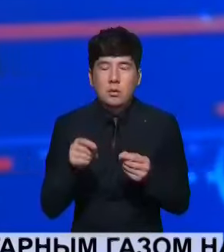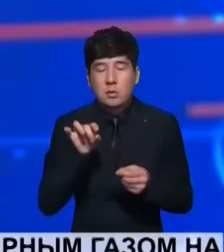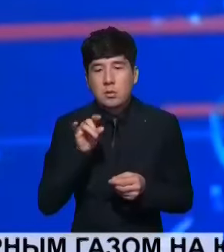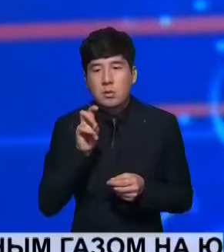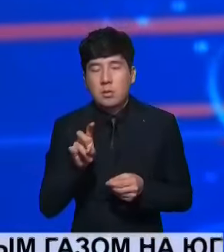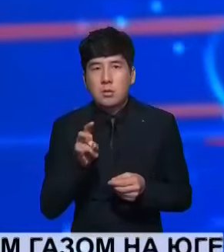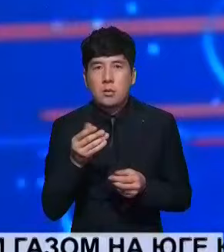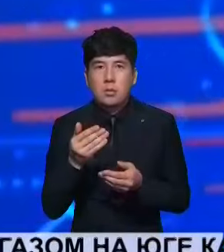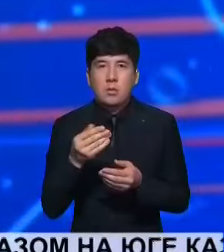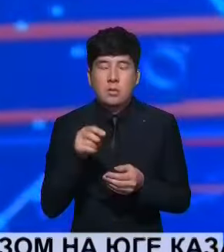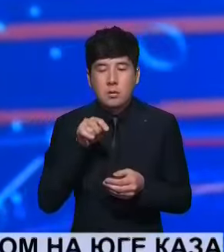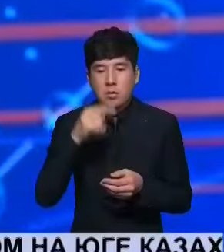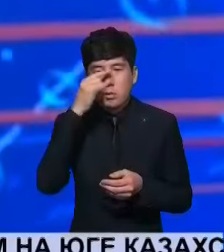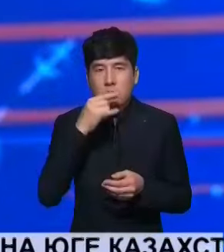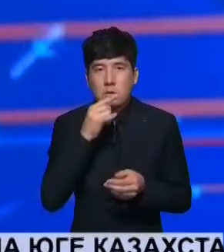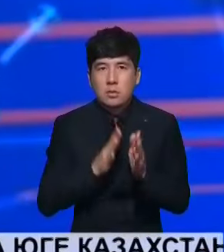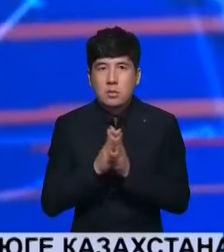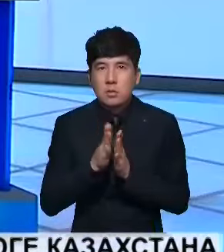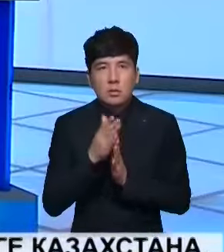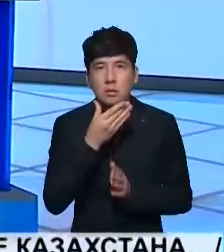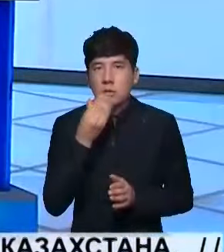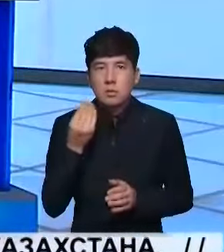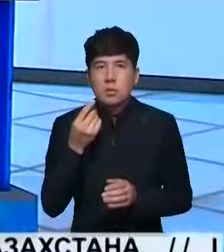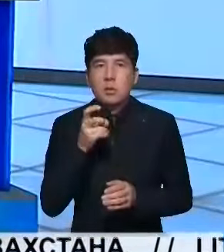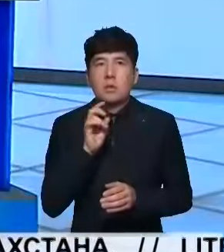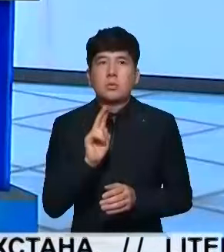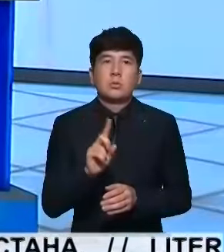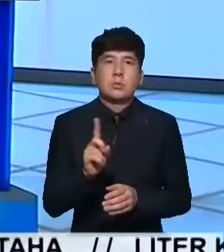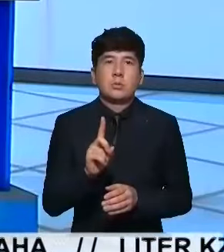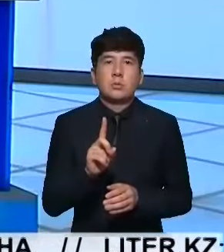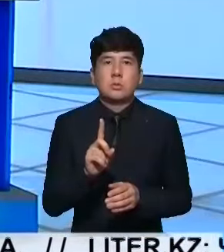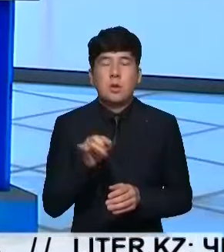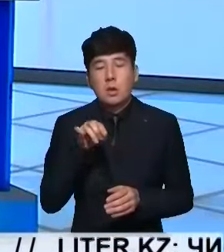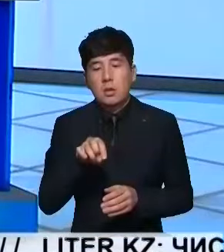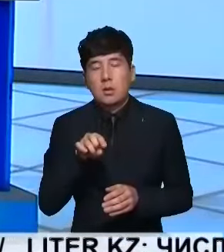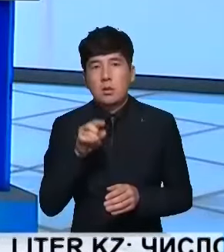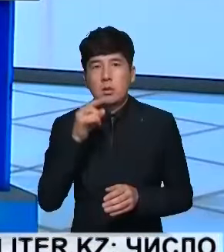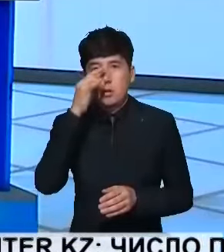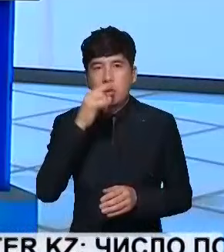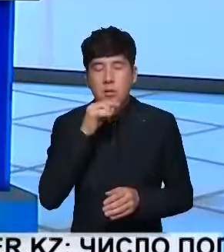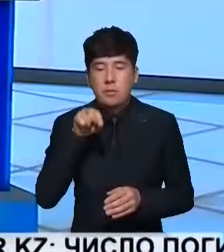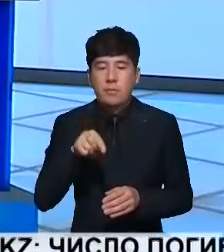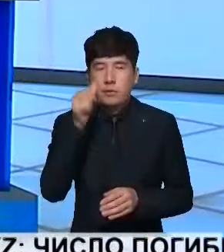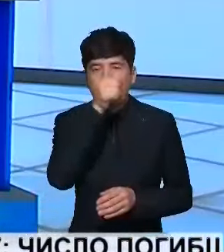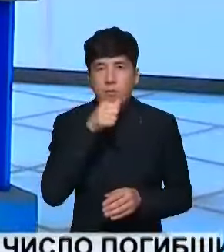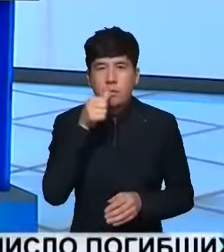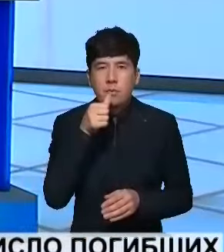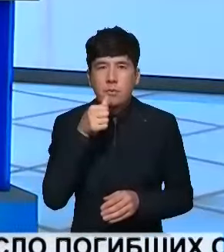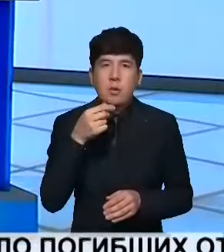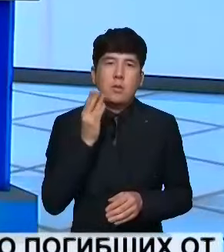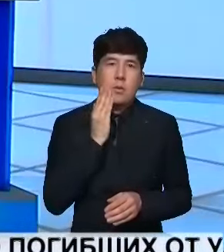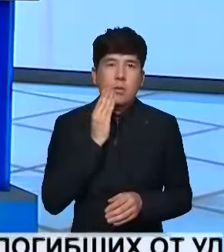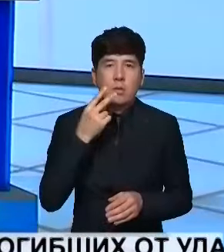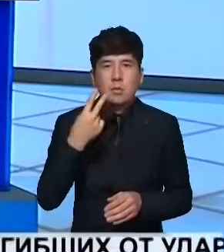и фруктов, которые не производятся у нас в стране. А что касается отечественных продуктов, то в этом году аграрии собрали более 26